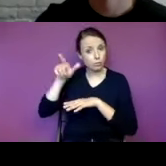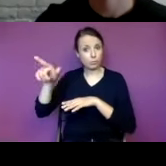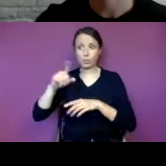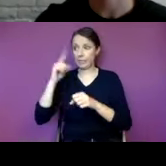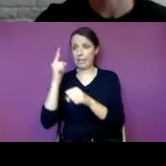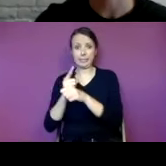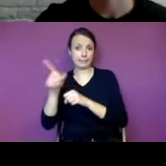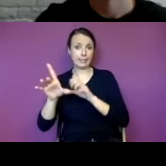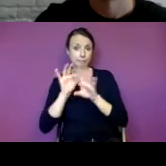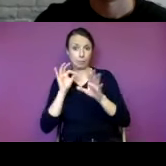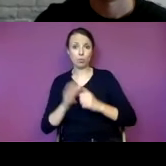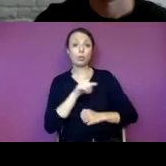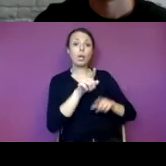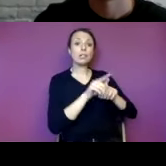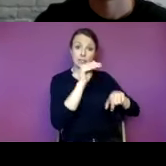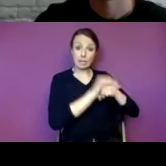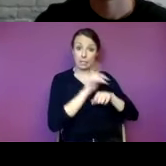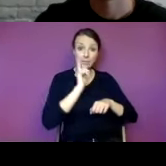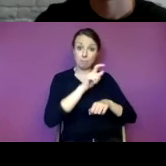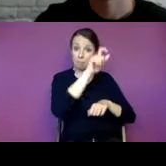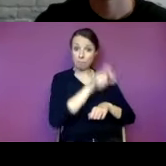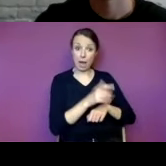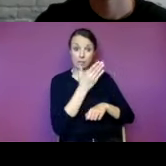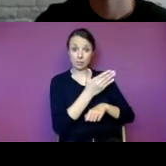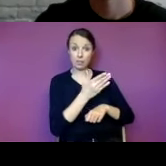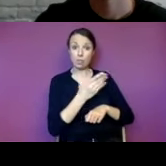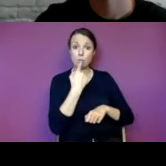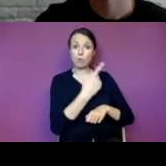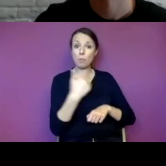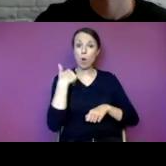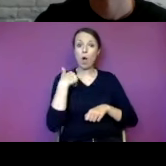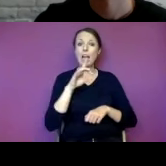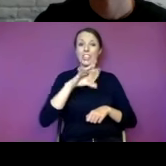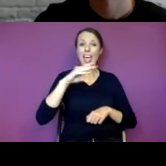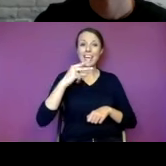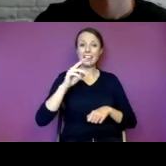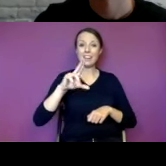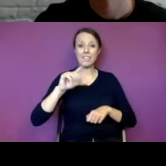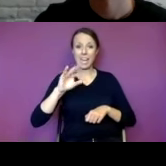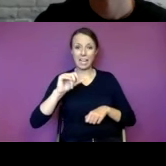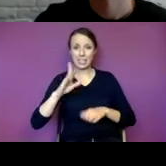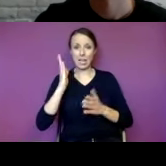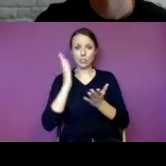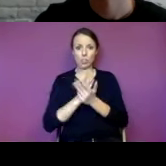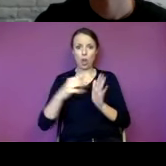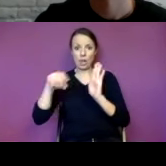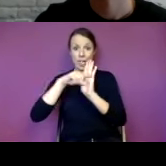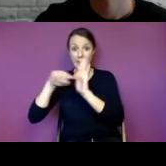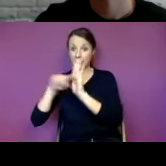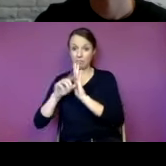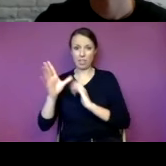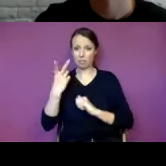co pan powiedział na początku, że no, nie zgadzam się z tym, że gentryfikacja jest w 100% z zjawiskiem negatywnym, tak? I